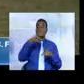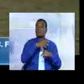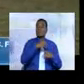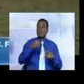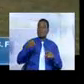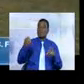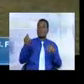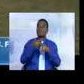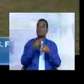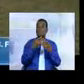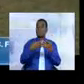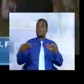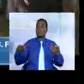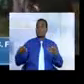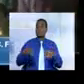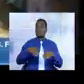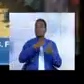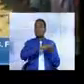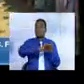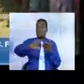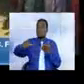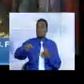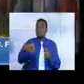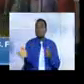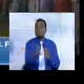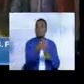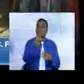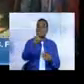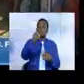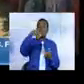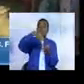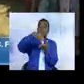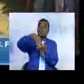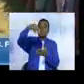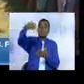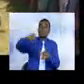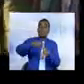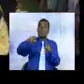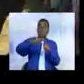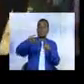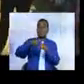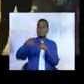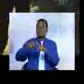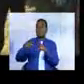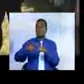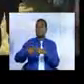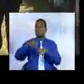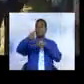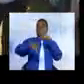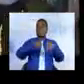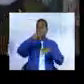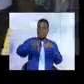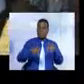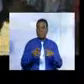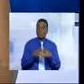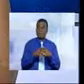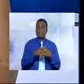police, ainsi que du matériel de salubrité et 12 millions de francs aux différentes composantes de la population.